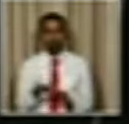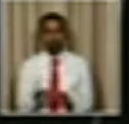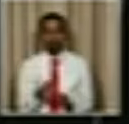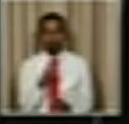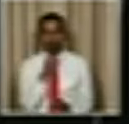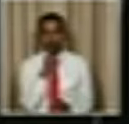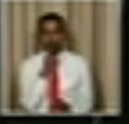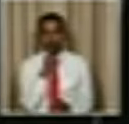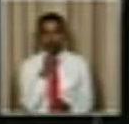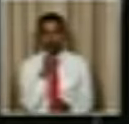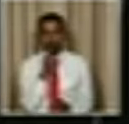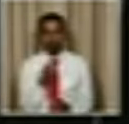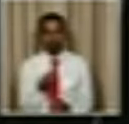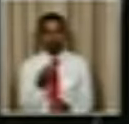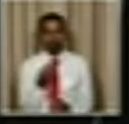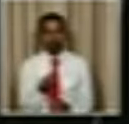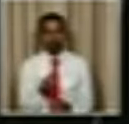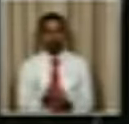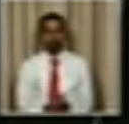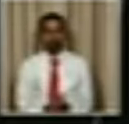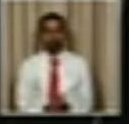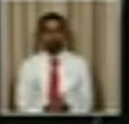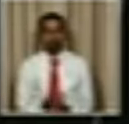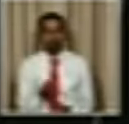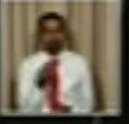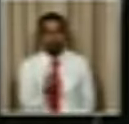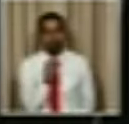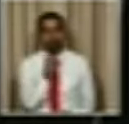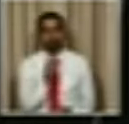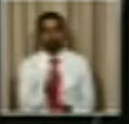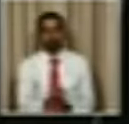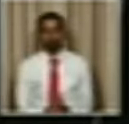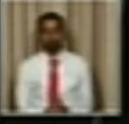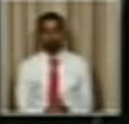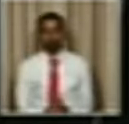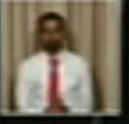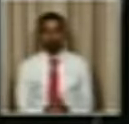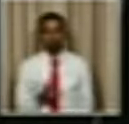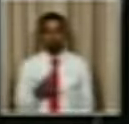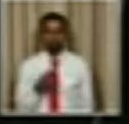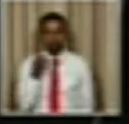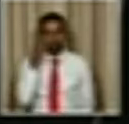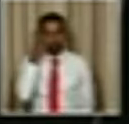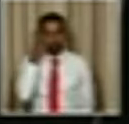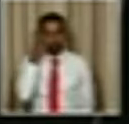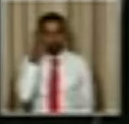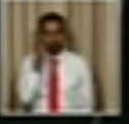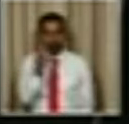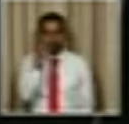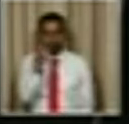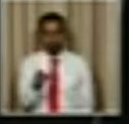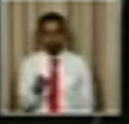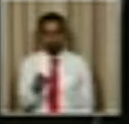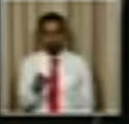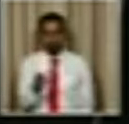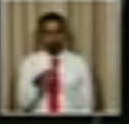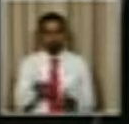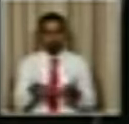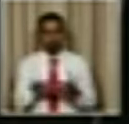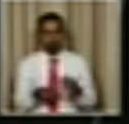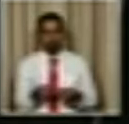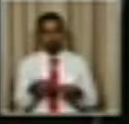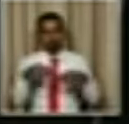අධිකරණය. එතකොට ගමට අධිකරණය දුන්නම මොකද වෙන්නේ? දැන් අපි හිතමු සභාපතිතුමනි දැන් ඔබතුමත් කොයි පැත්තට හරි ඡන්ද දෙන්න